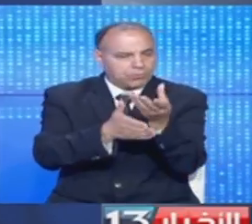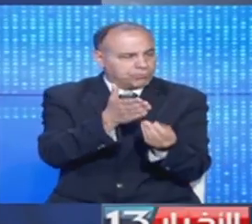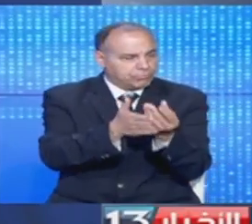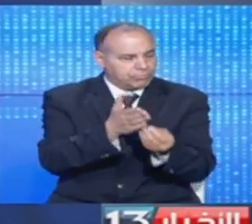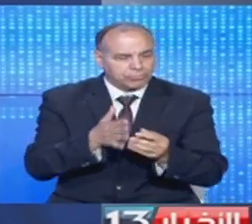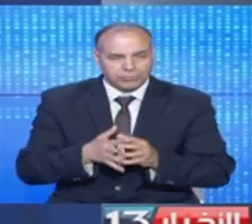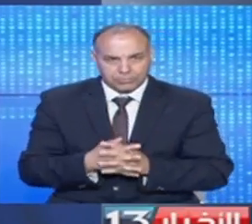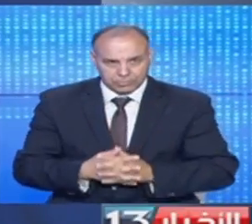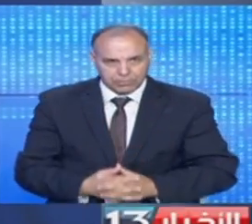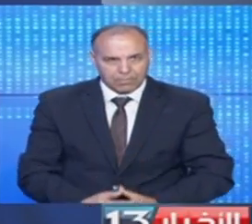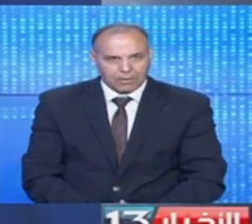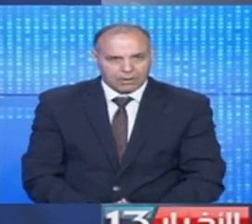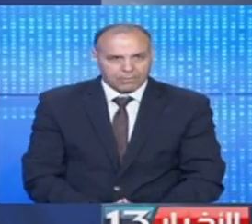جمهور.